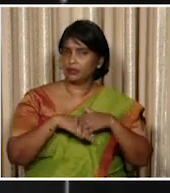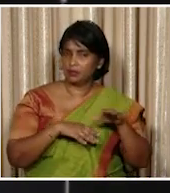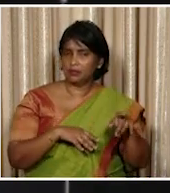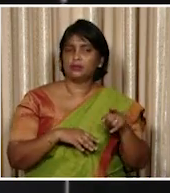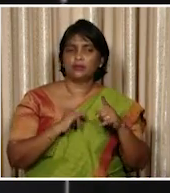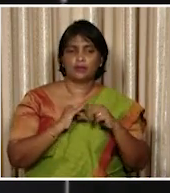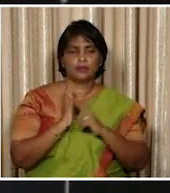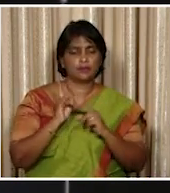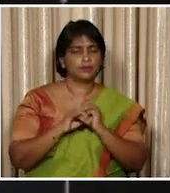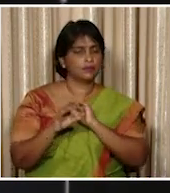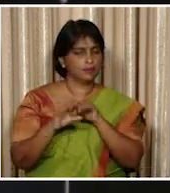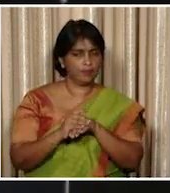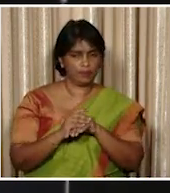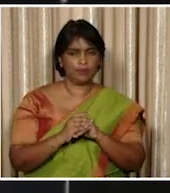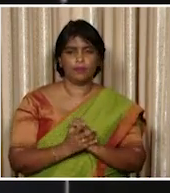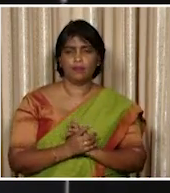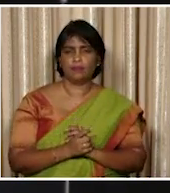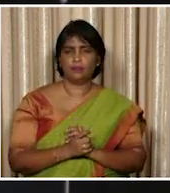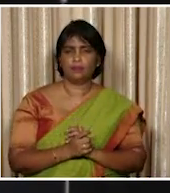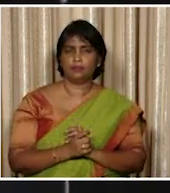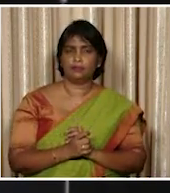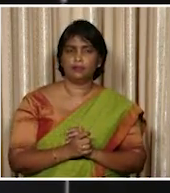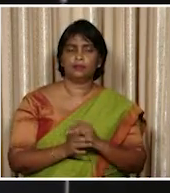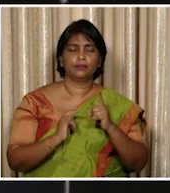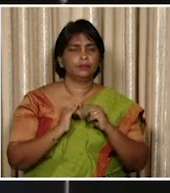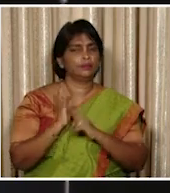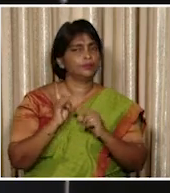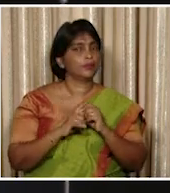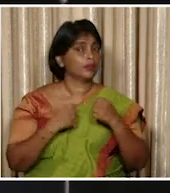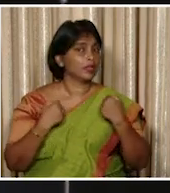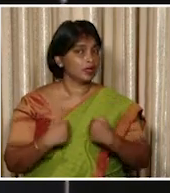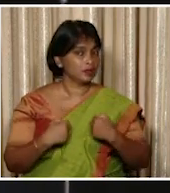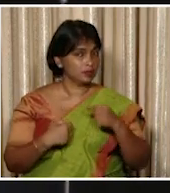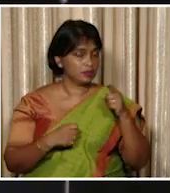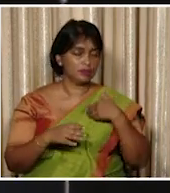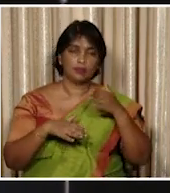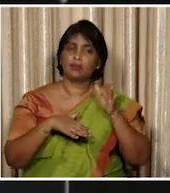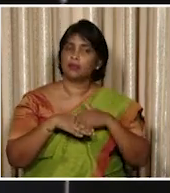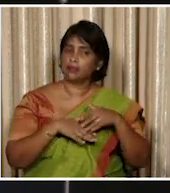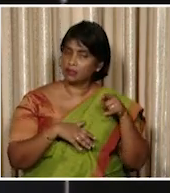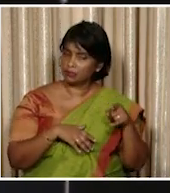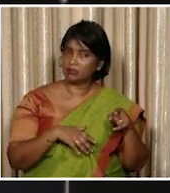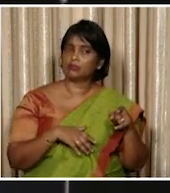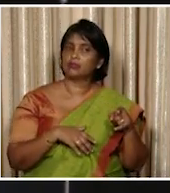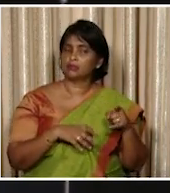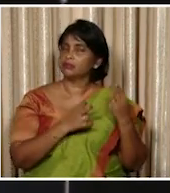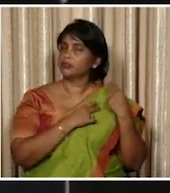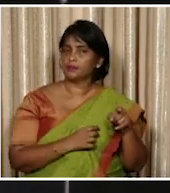எக்ஸத் ஜாதிக பக்ஷே வினுவேன் எக்ஸத் ஜாதிக பக்ஷே சபாபதி தூரத்துமா